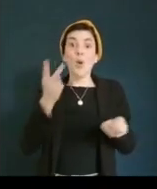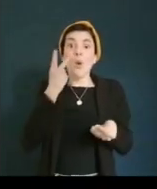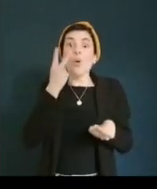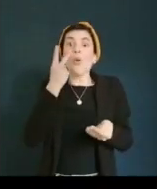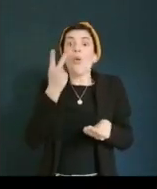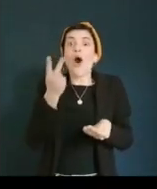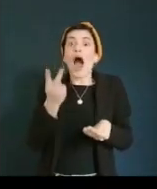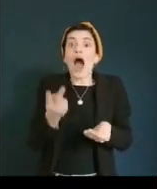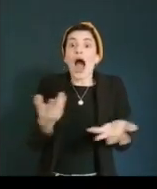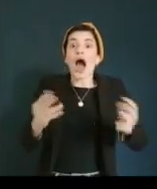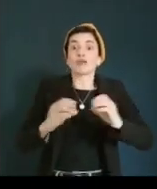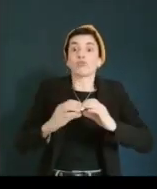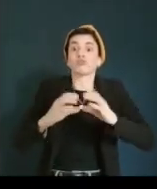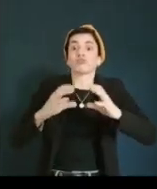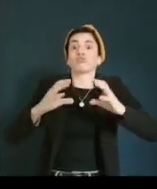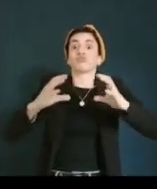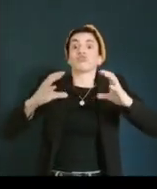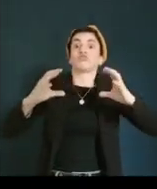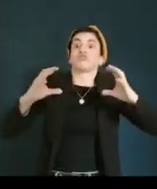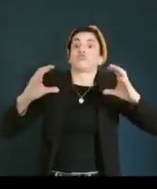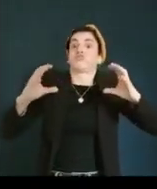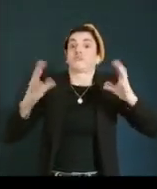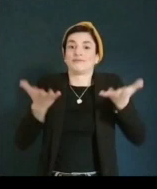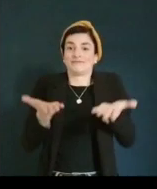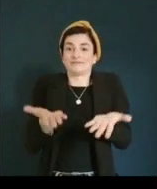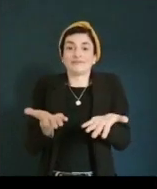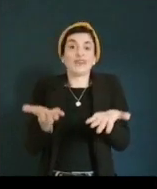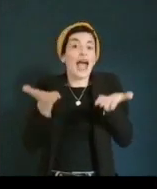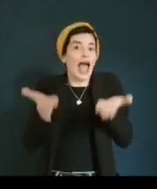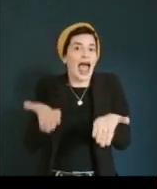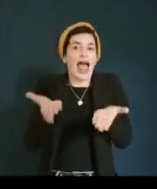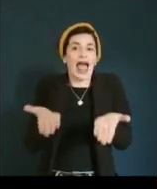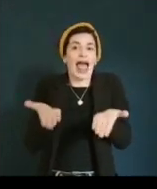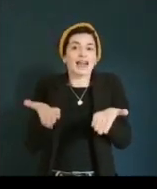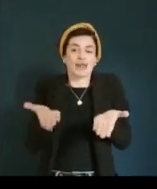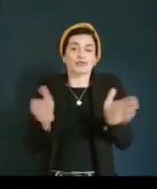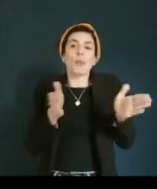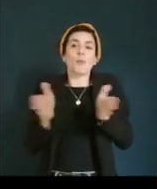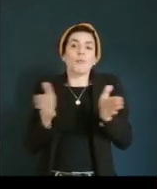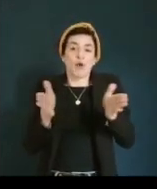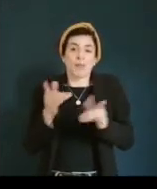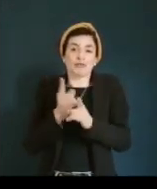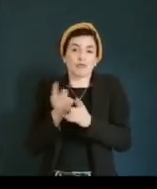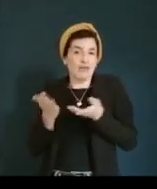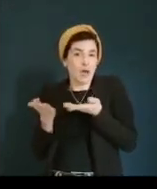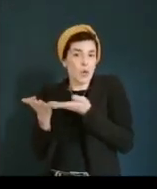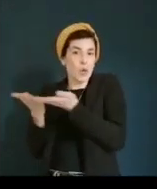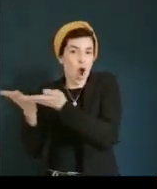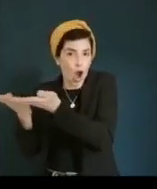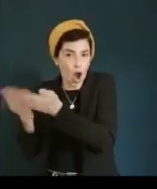Guardate come sono cresciuti i miei pani in queste orette. Adesso è giunto il momento di cuocerli, quindi li vado